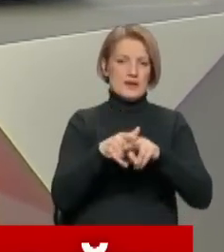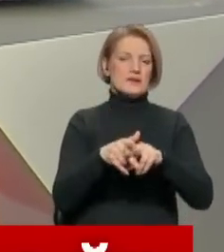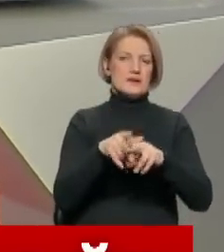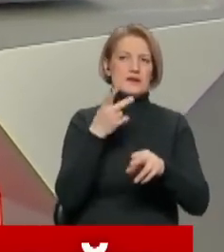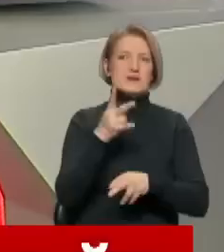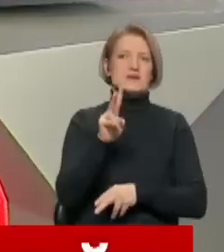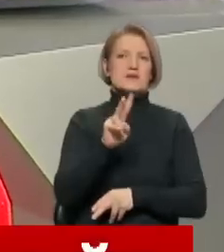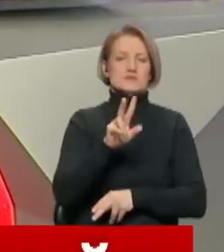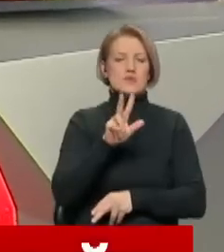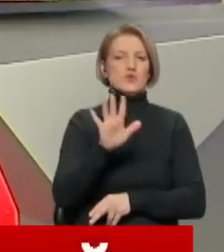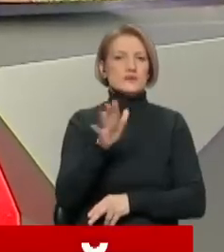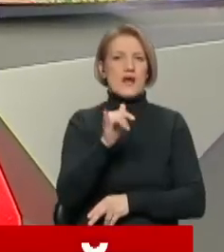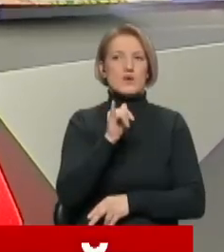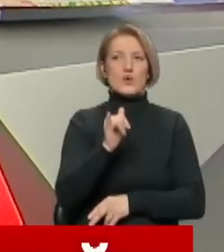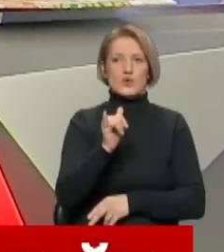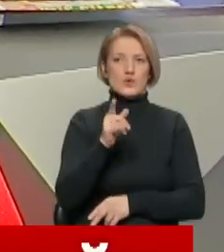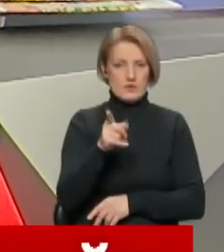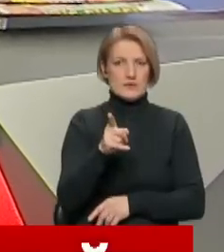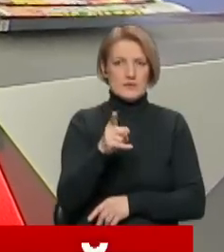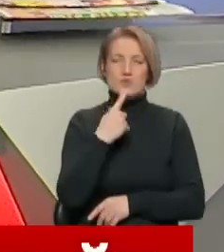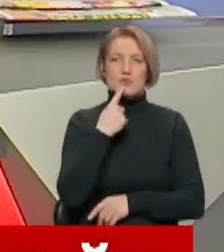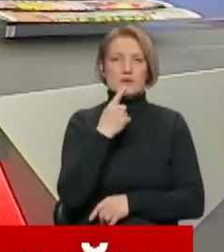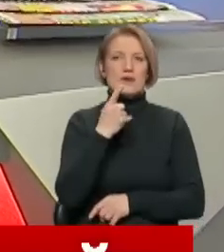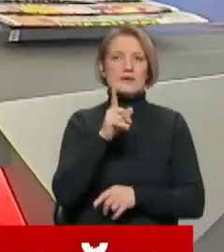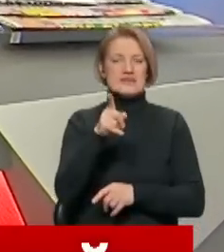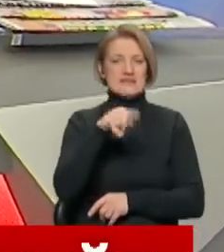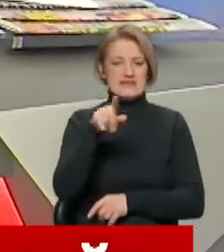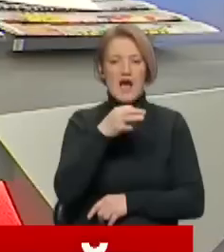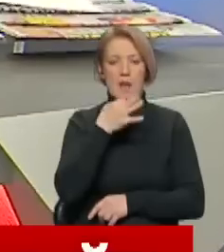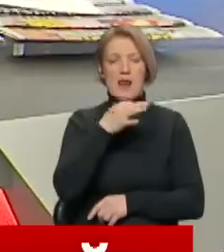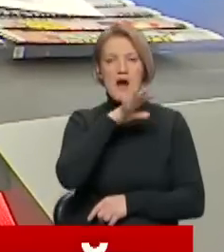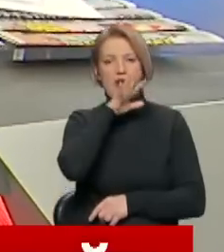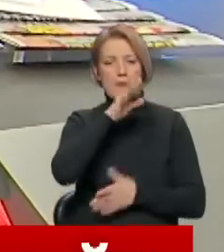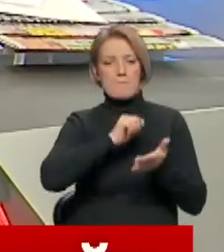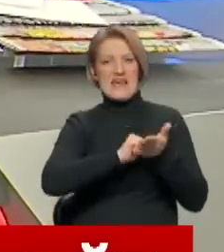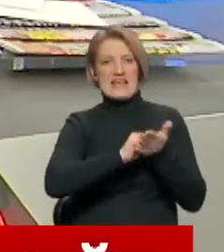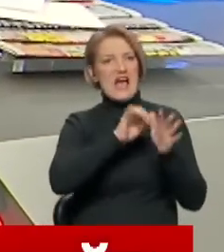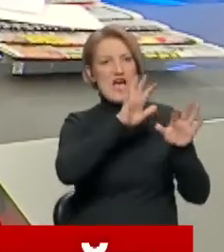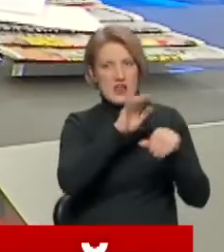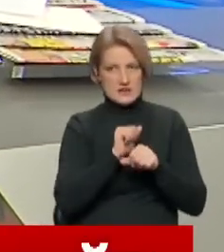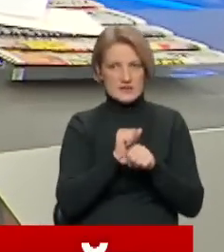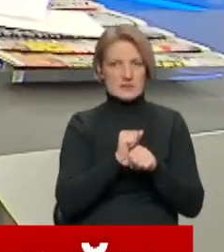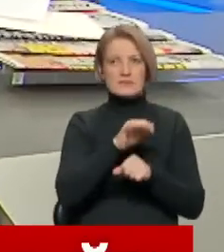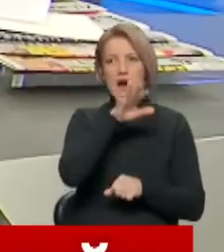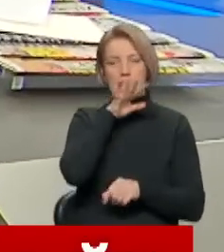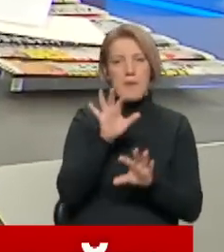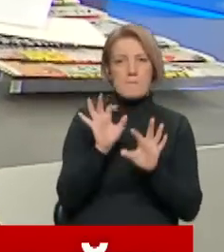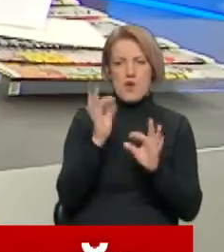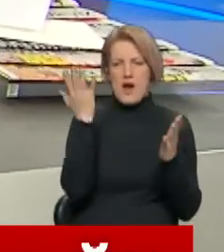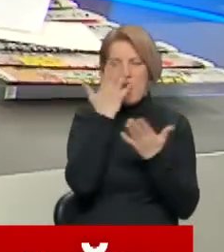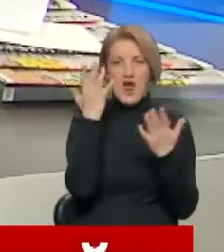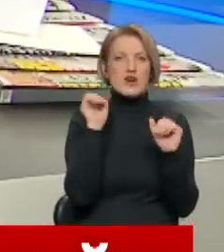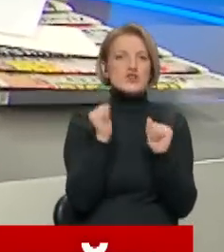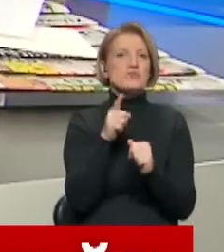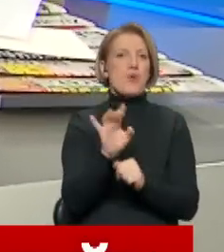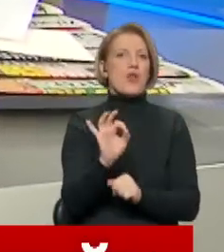2023'te daha kötü bir senaryo olduğunu raşatuda iddia ediyor diyor ki siz haberleri Avrupa medyasından alırsanız Avrupa'yı böyle Kara Kışlar